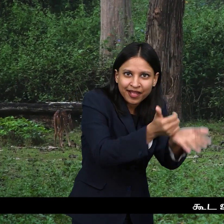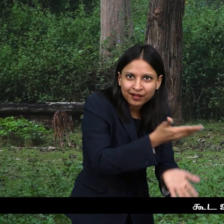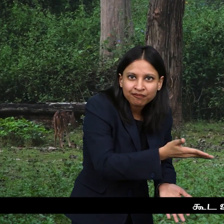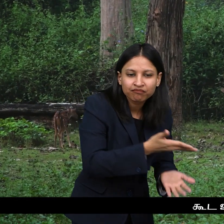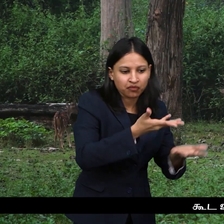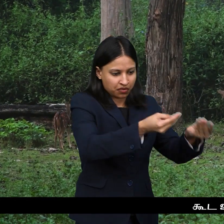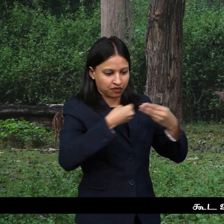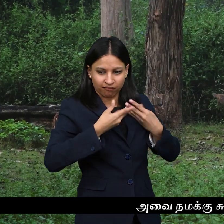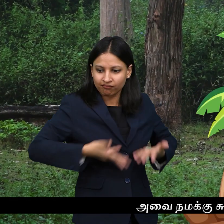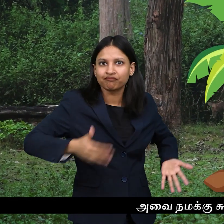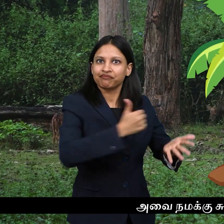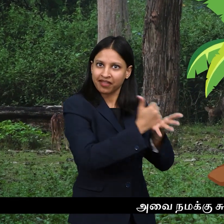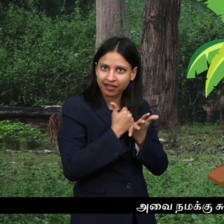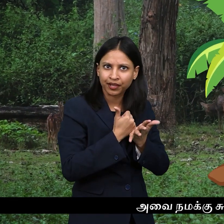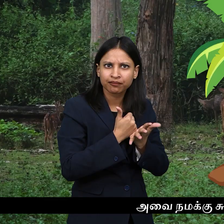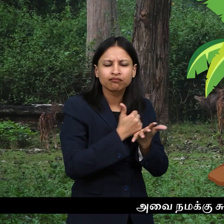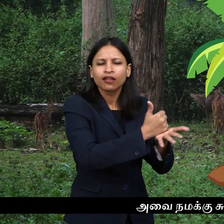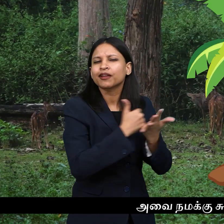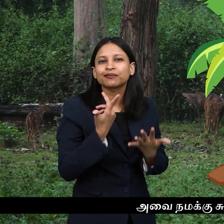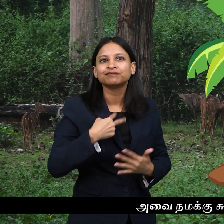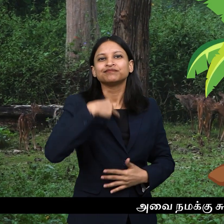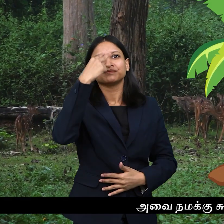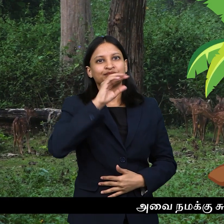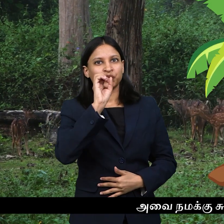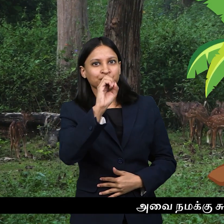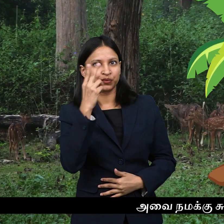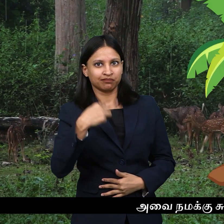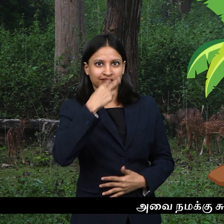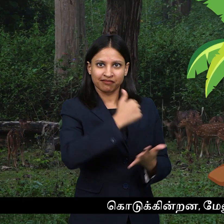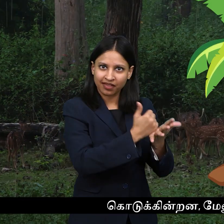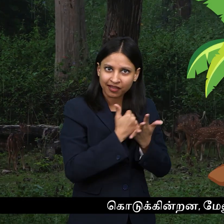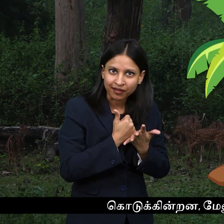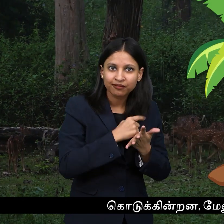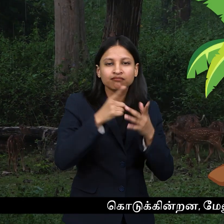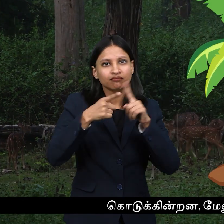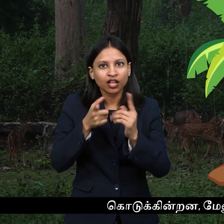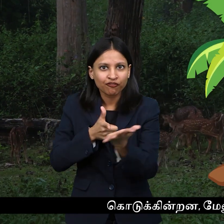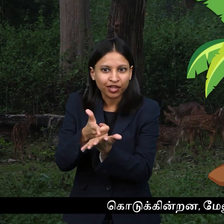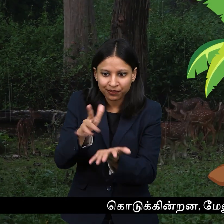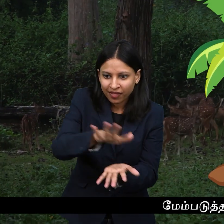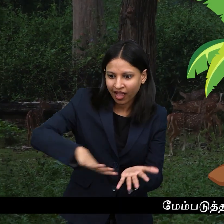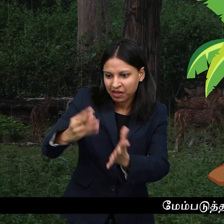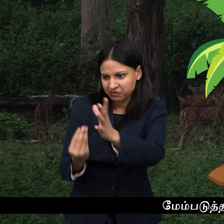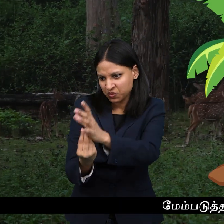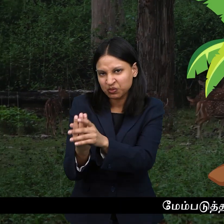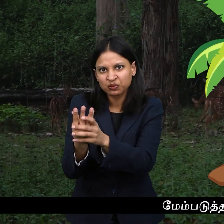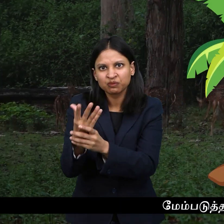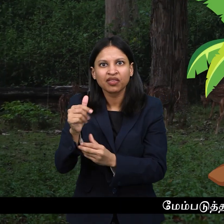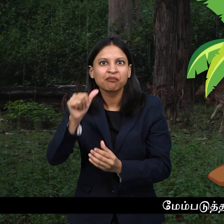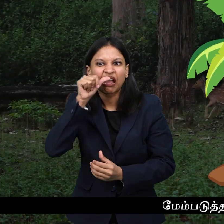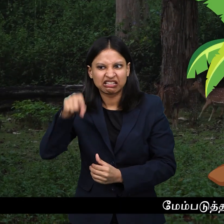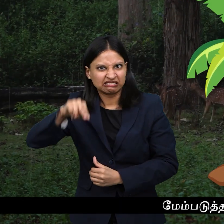கூட உதவுகின்றன. அவை நமக்கு சுவாசிக்க ஆக்சிஜனை கொடுக்கின்றன. மேலும் அவை மழை பொழிவை